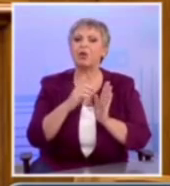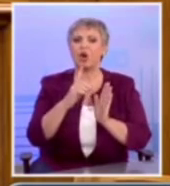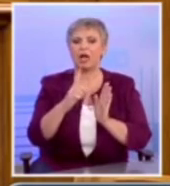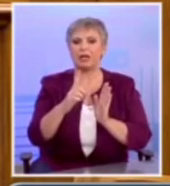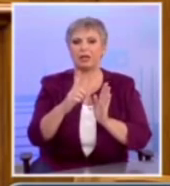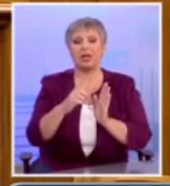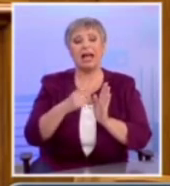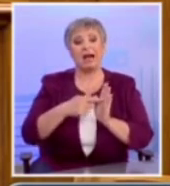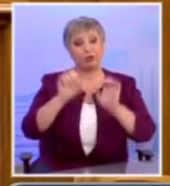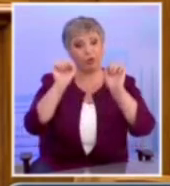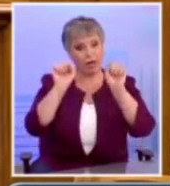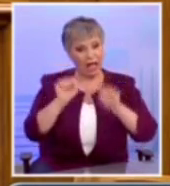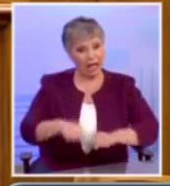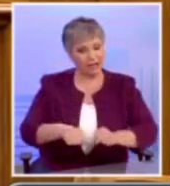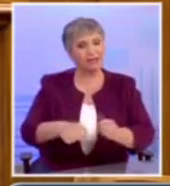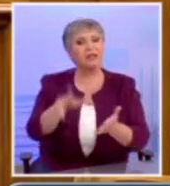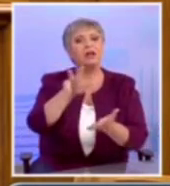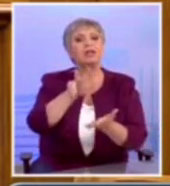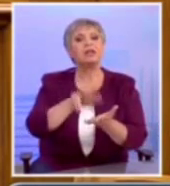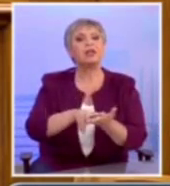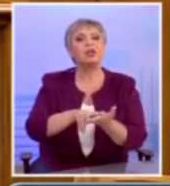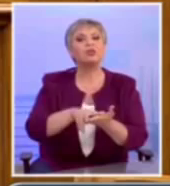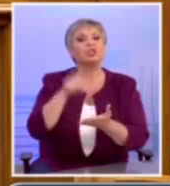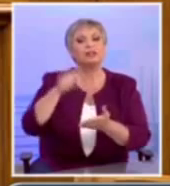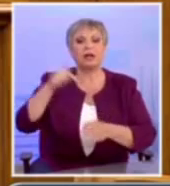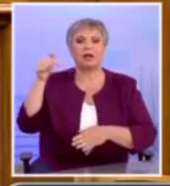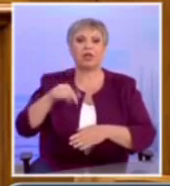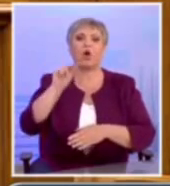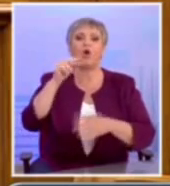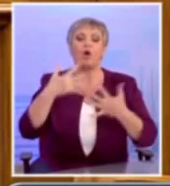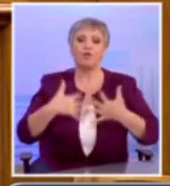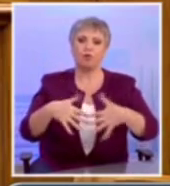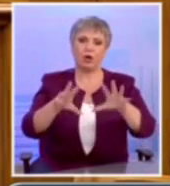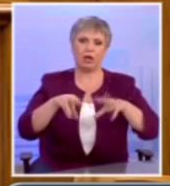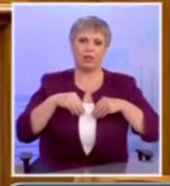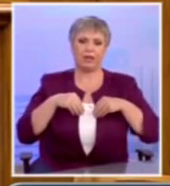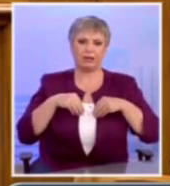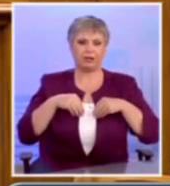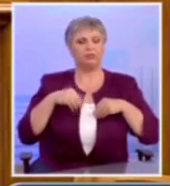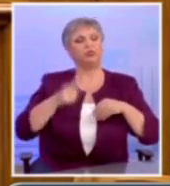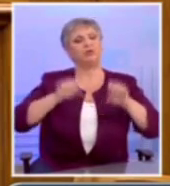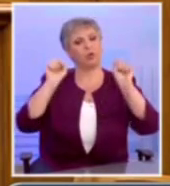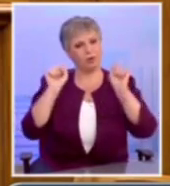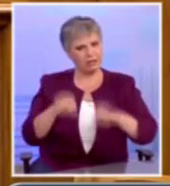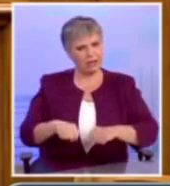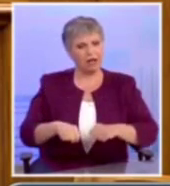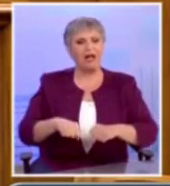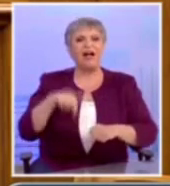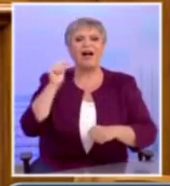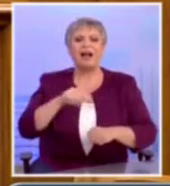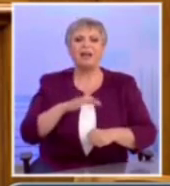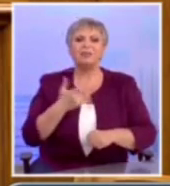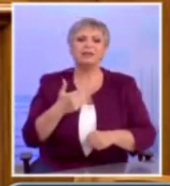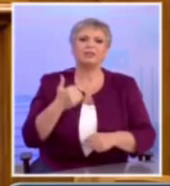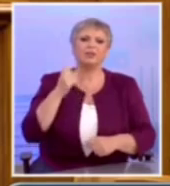έγκριση, η κύρωση της σύμβασης να είναι και από τη Βουλή. Το δεχόμαστε και αυτό, με τη μόνη διαφορά ότι δεν θεωρούμε ότι πρέπει να